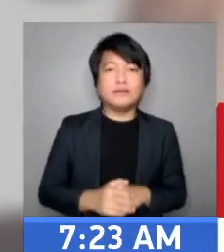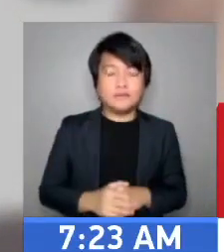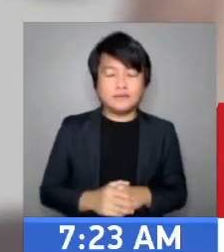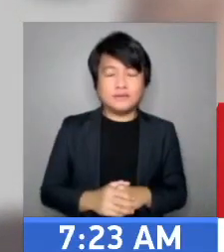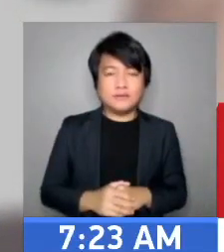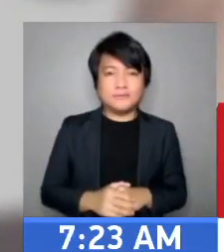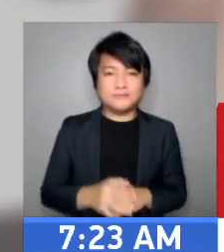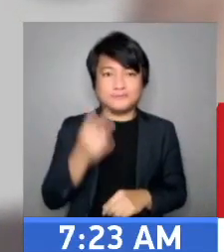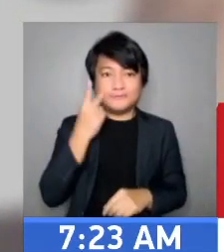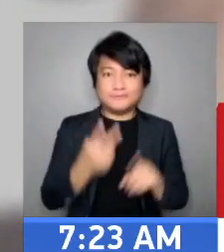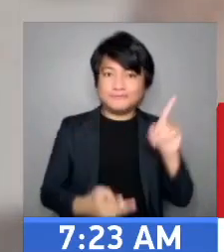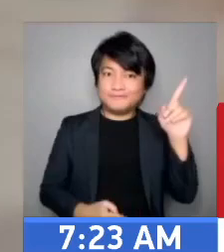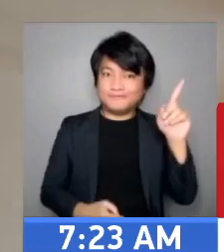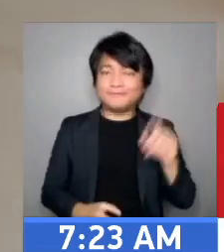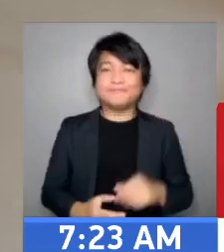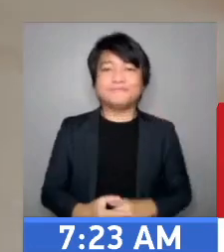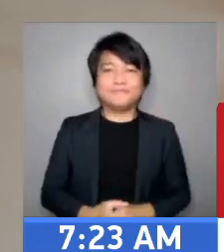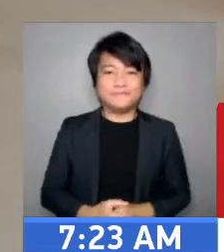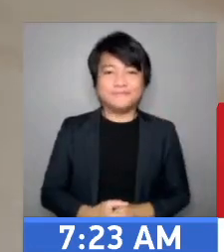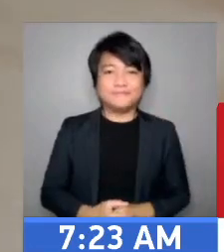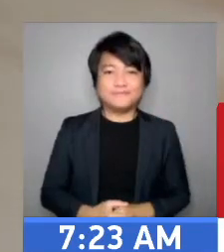mag.